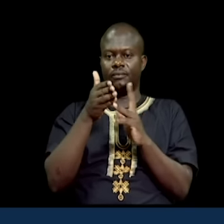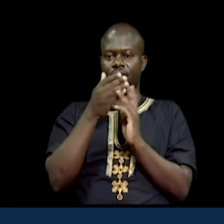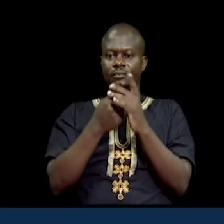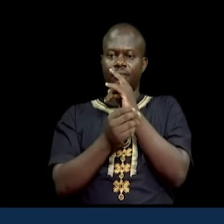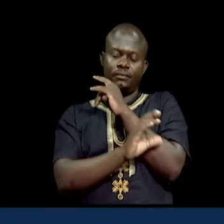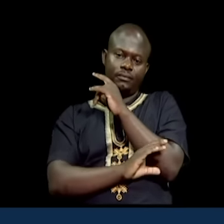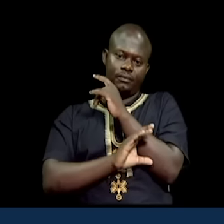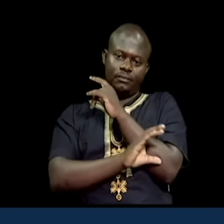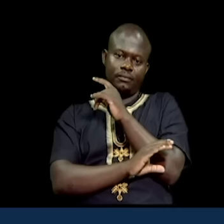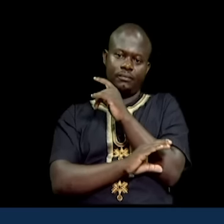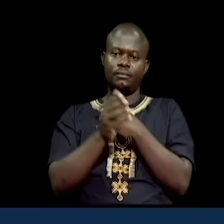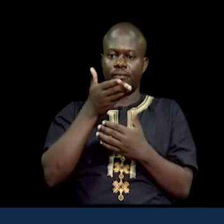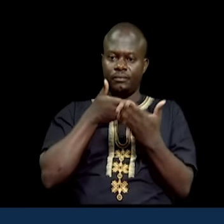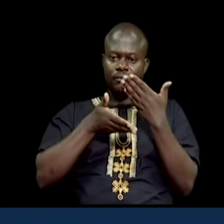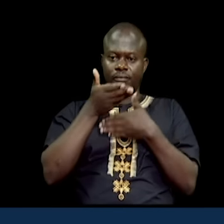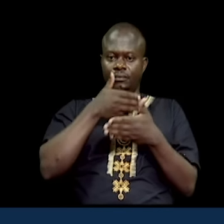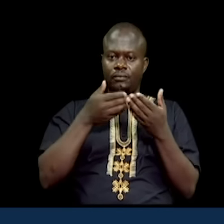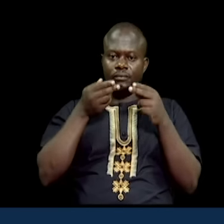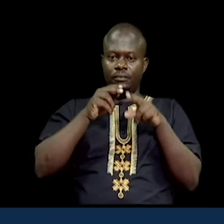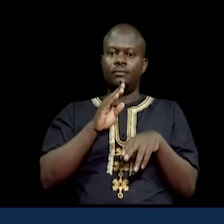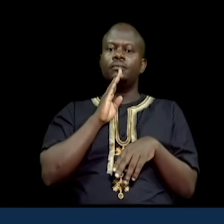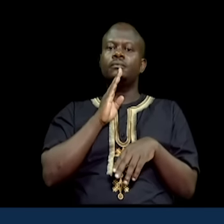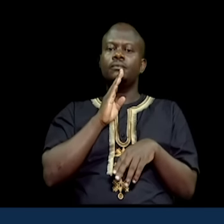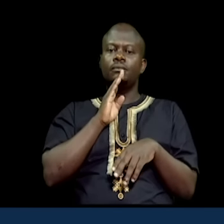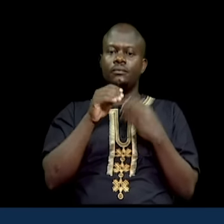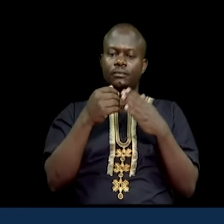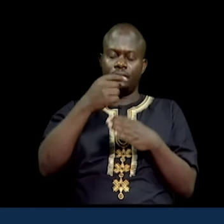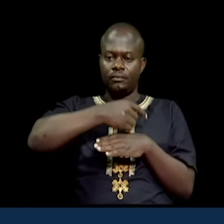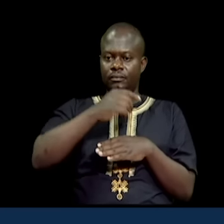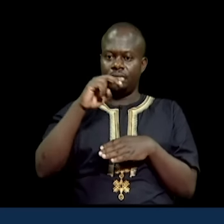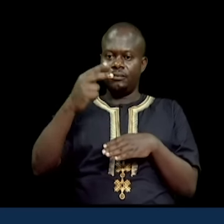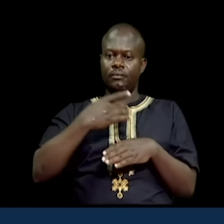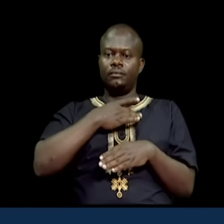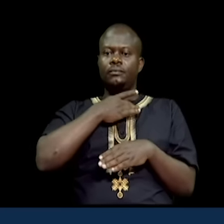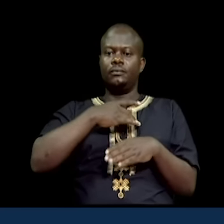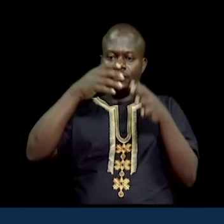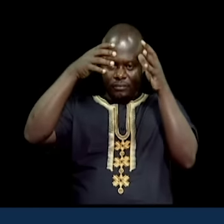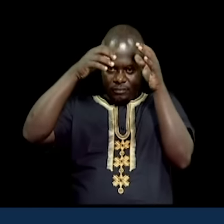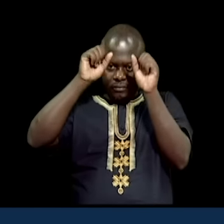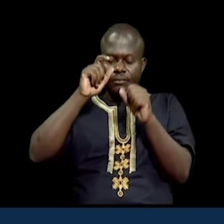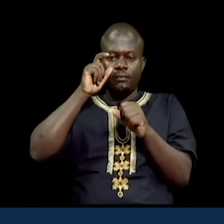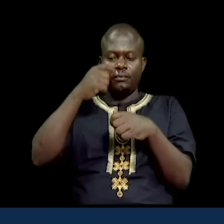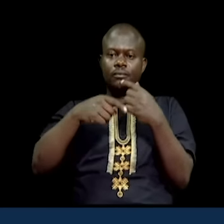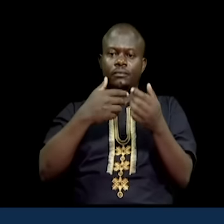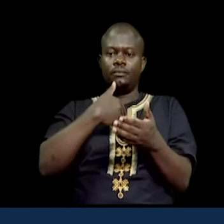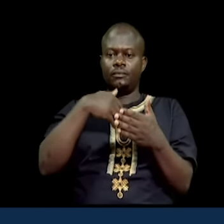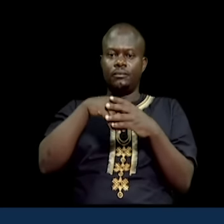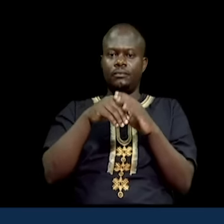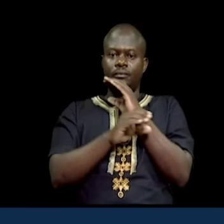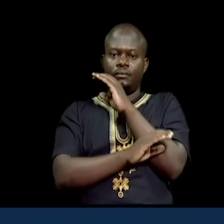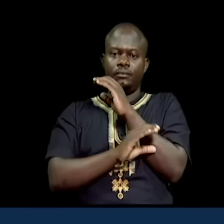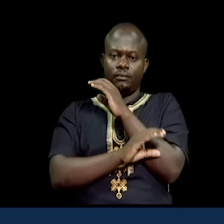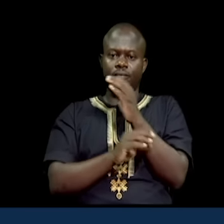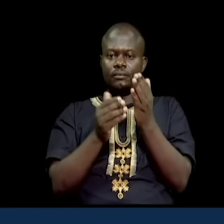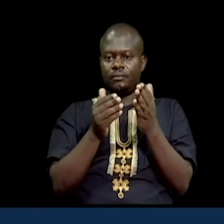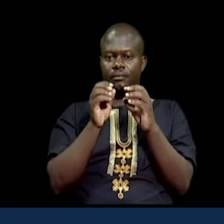byombi. Ni ibiganiro byabaye kuri iki cyumweru ku munsi wa kabiri w'uruzinduko Perezida Kagame akomeje kugirira muri iki gihugu.